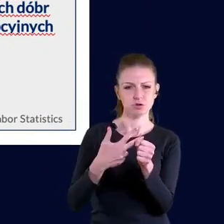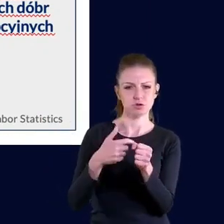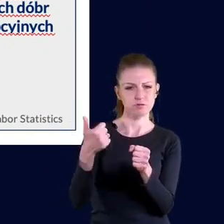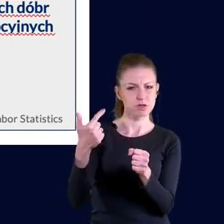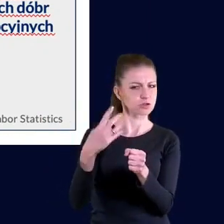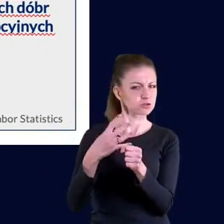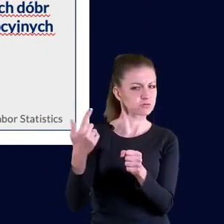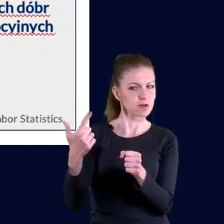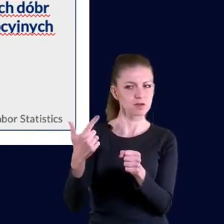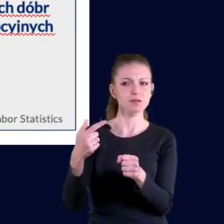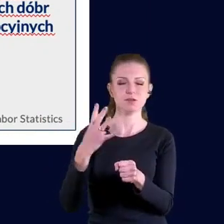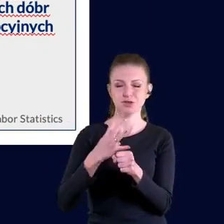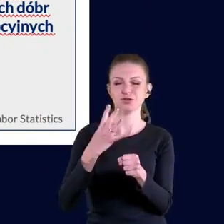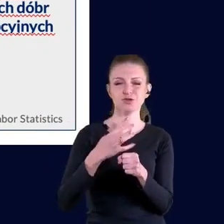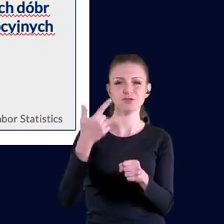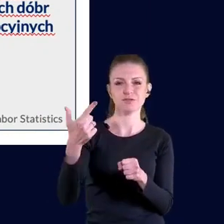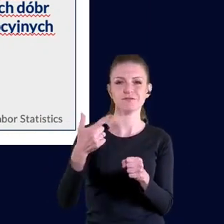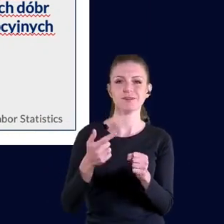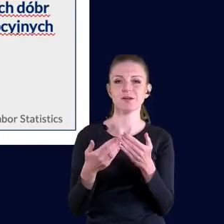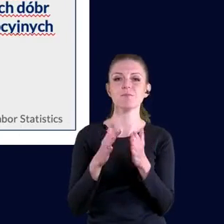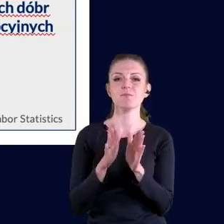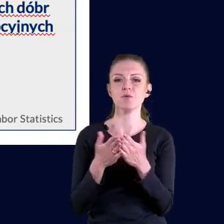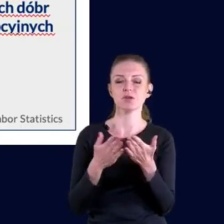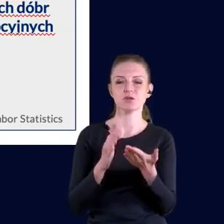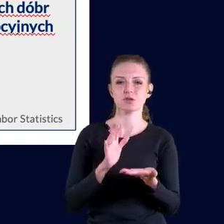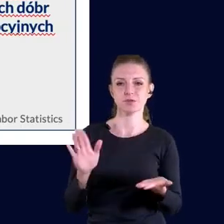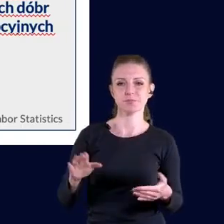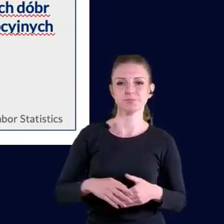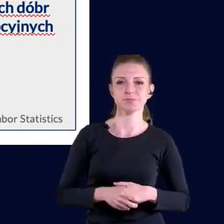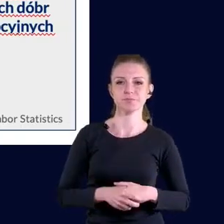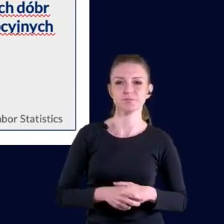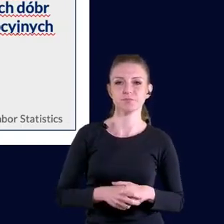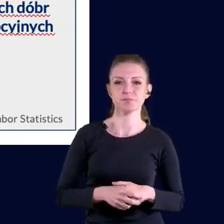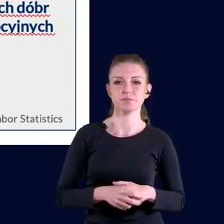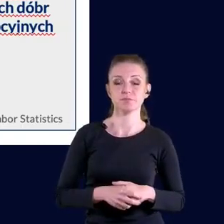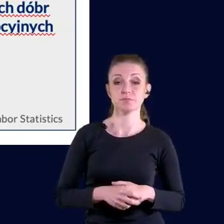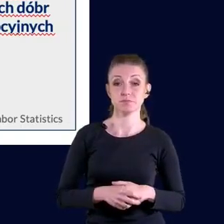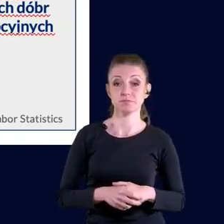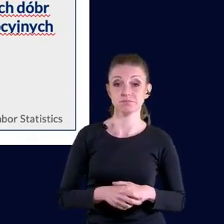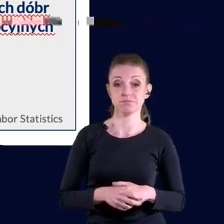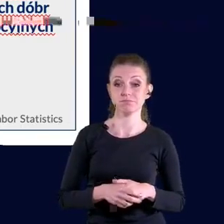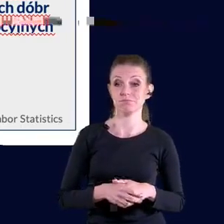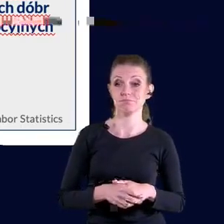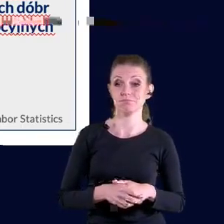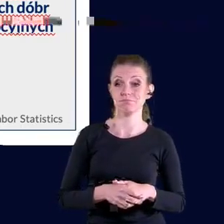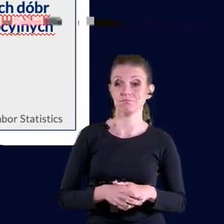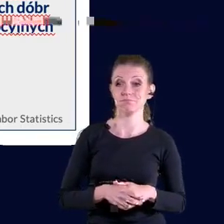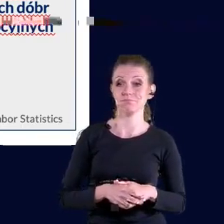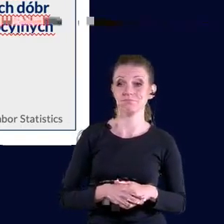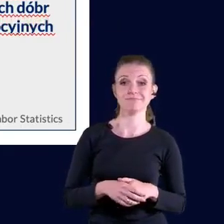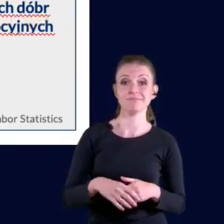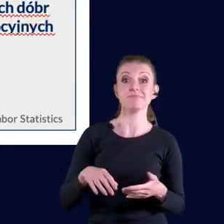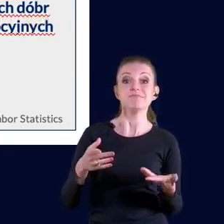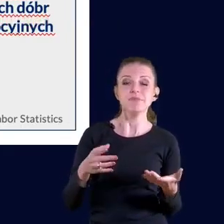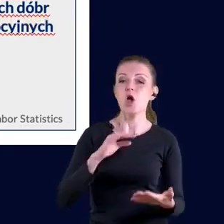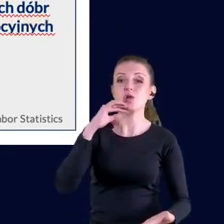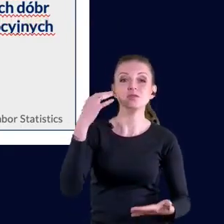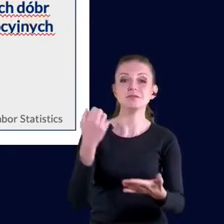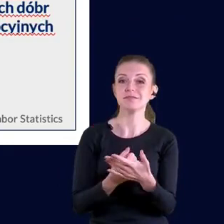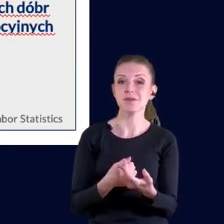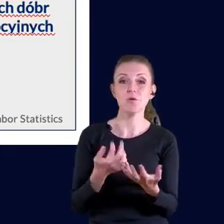co się przełożyło na skorzystało z tych podręczników 14 milionów